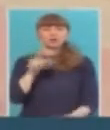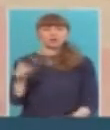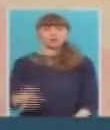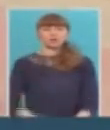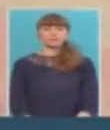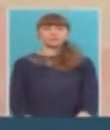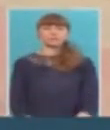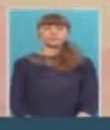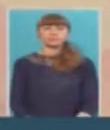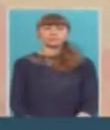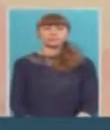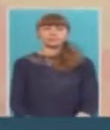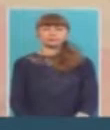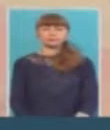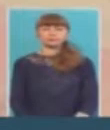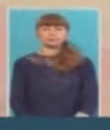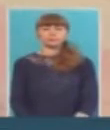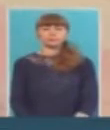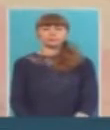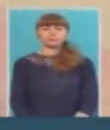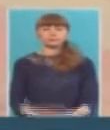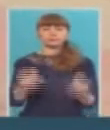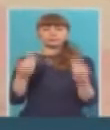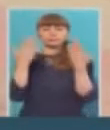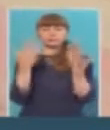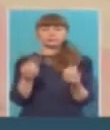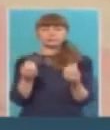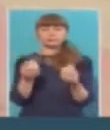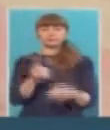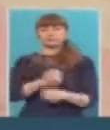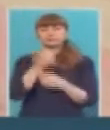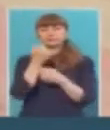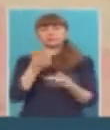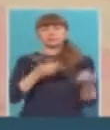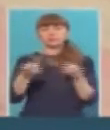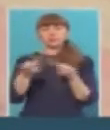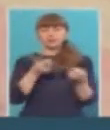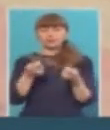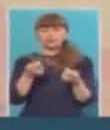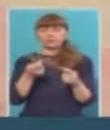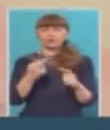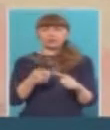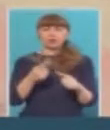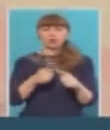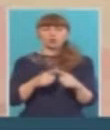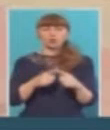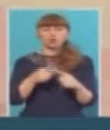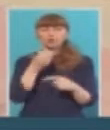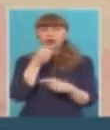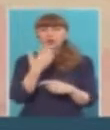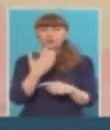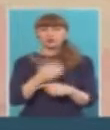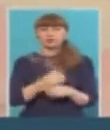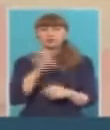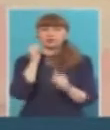таңда үкіметтен өте қолдаудың бір жағымды жаңалықтары, міне қазіргі таңда әрбір ауылдарға